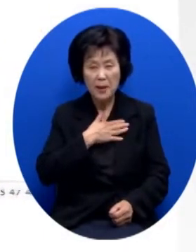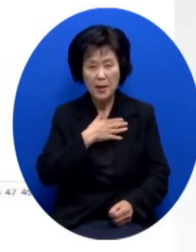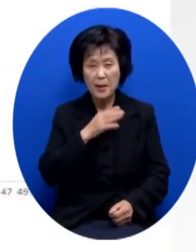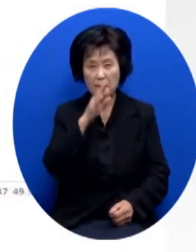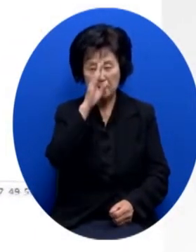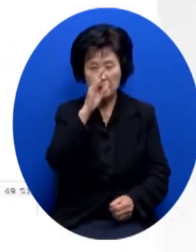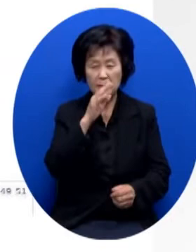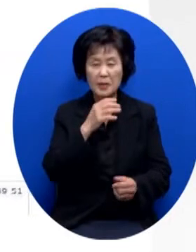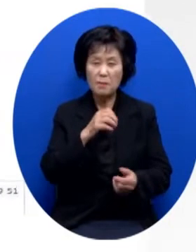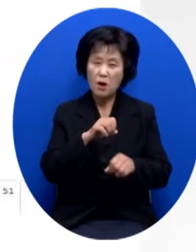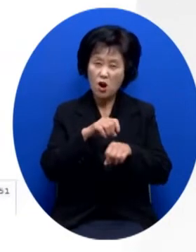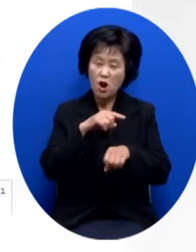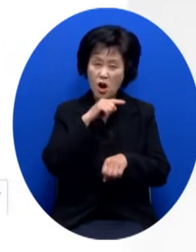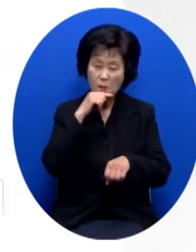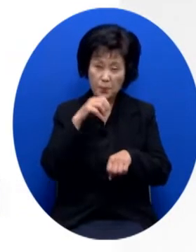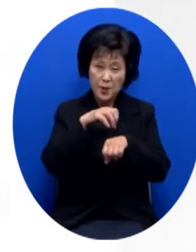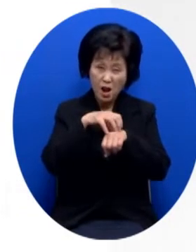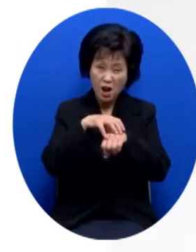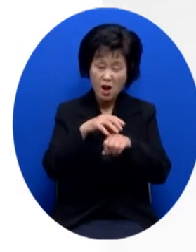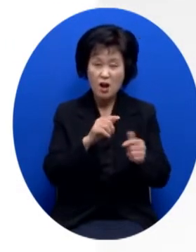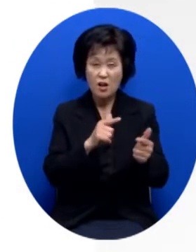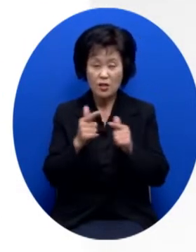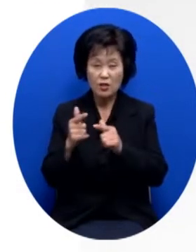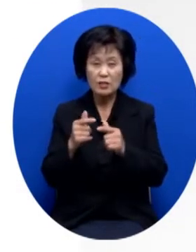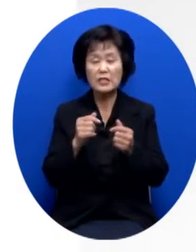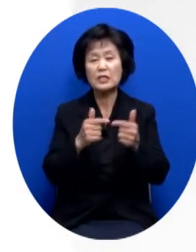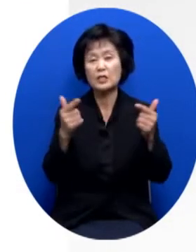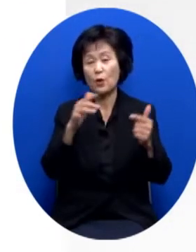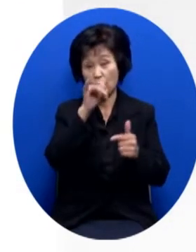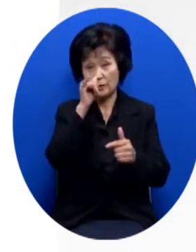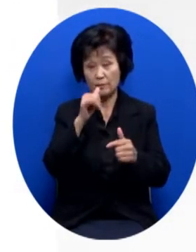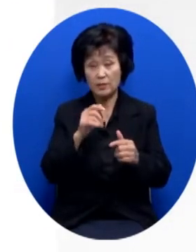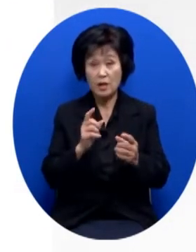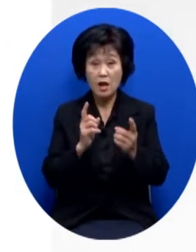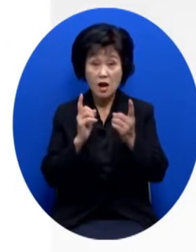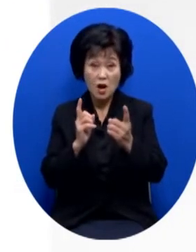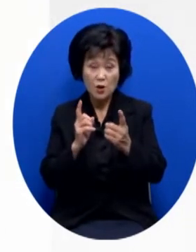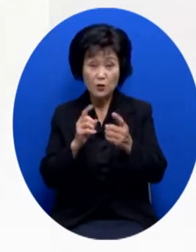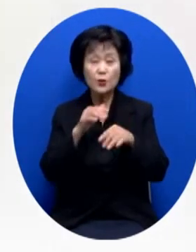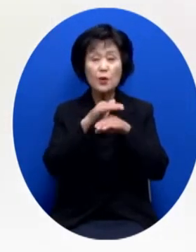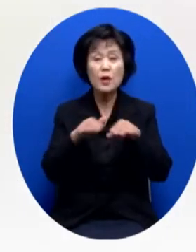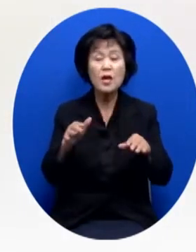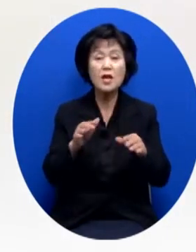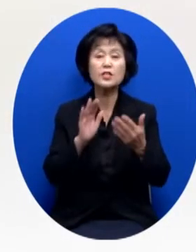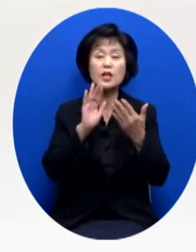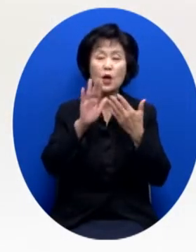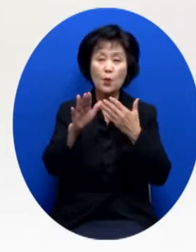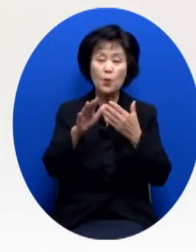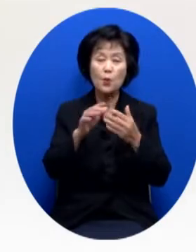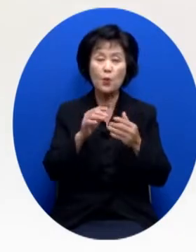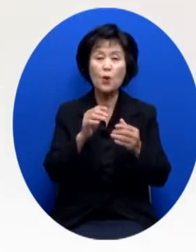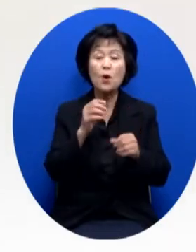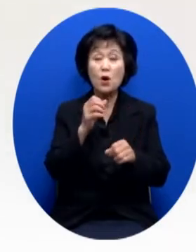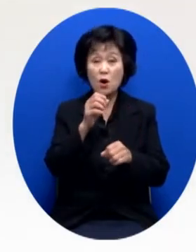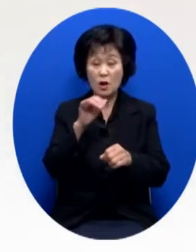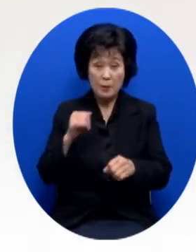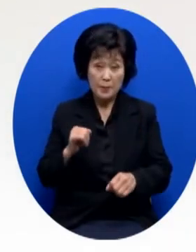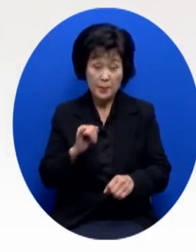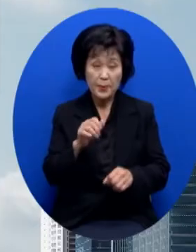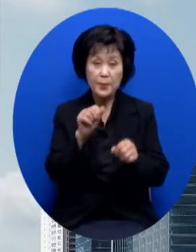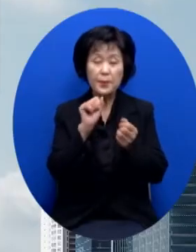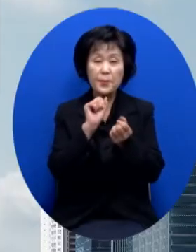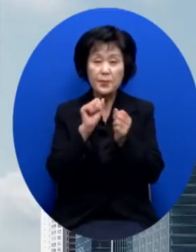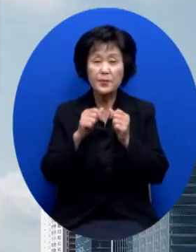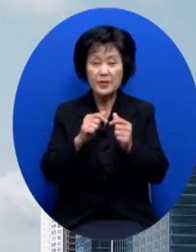있습니다. 방역당국은 사회적 거리두기 완화로 메타뉴모 바이러스 환자가 급증한 것으로 추정된다고 전했습니다.